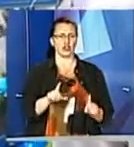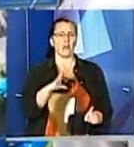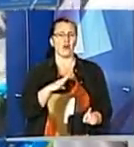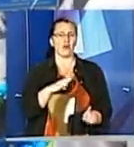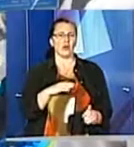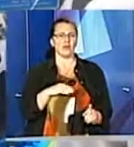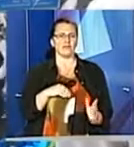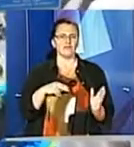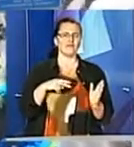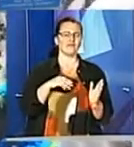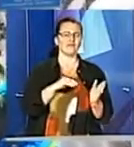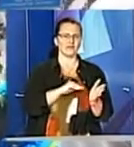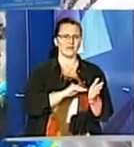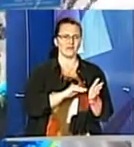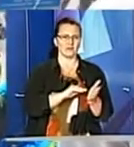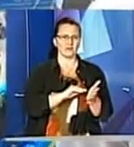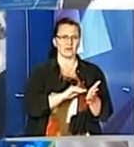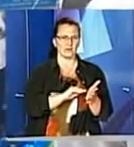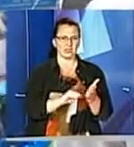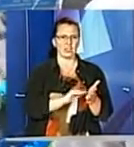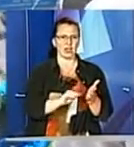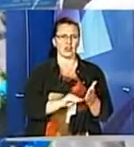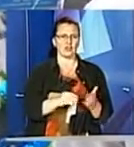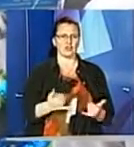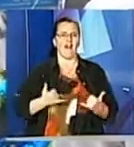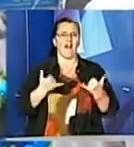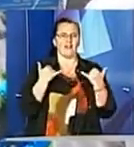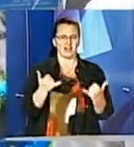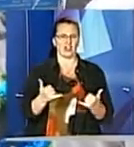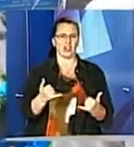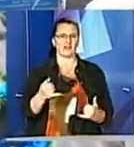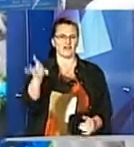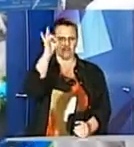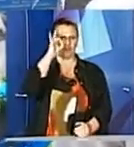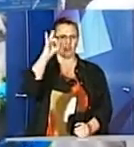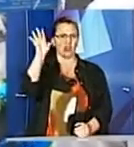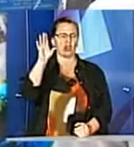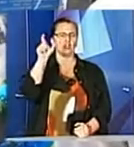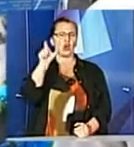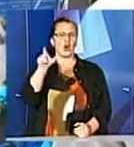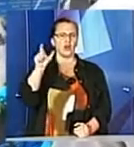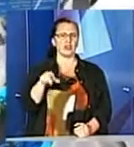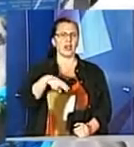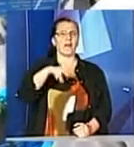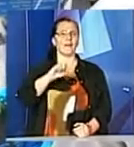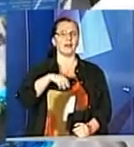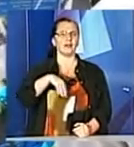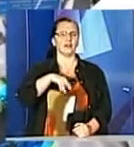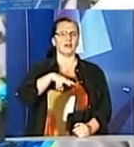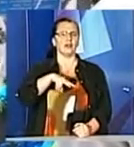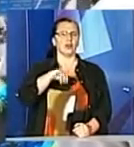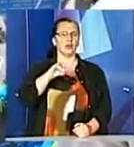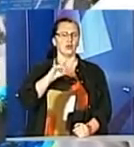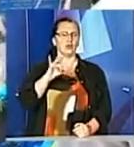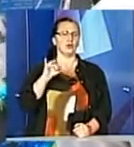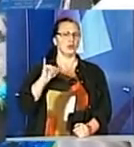на честь видатних українських постатей Симона Петлюри, Євгена Коновальця, сьогодні має